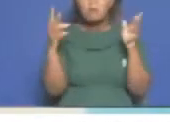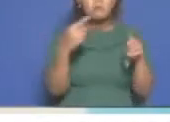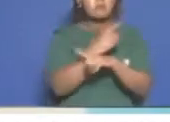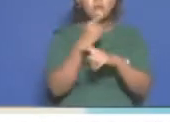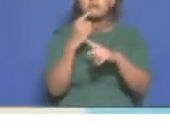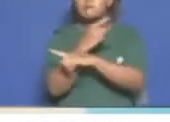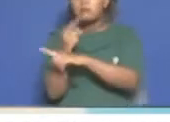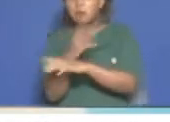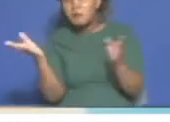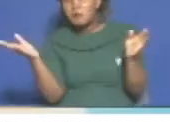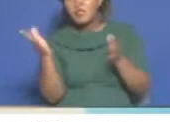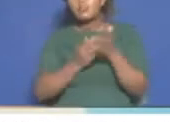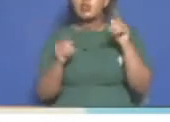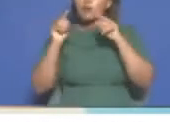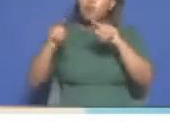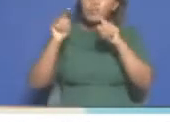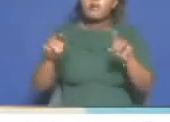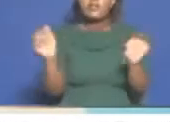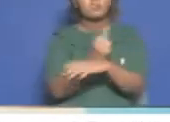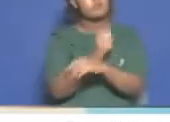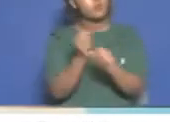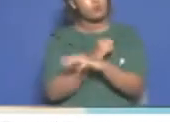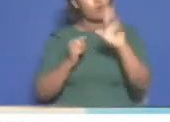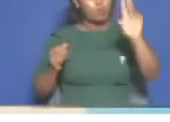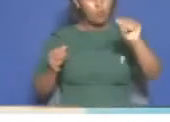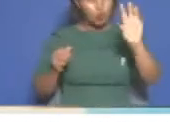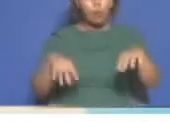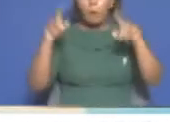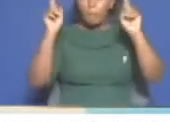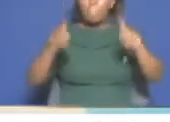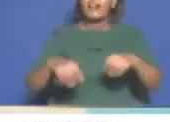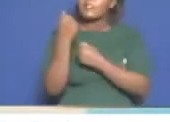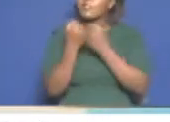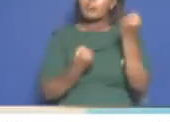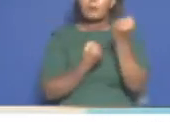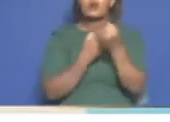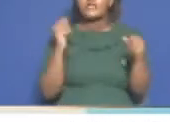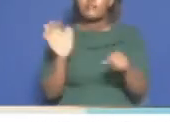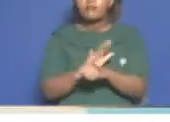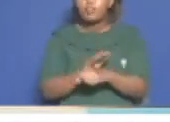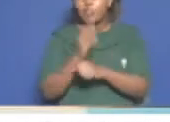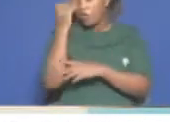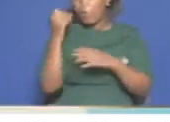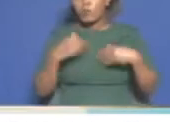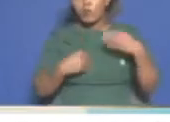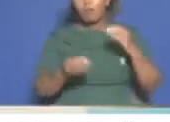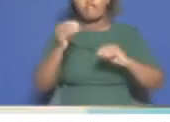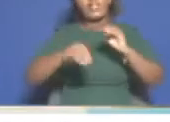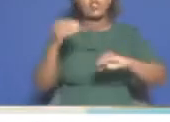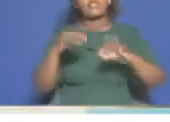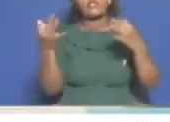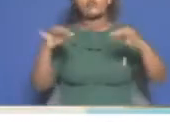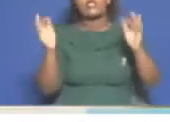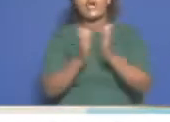tunasema hawawezi, wanaweza ama hawawezi. Tuweze kuwapatia support ili waweze kudeliver elections. Like yule mtu